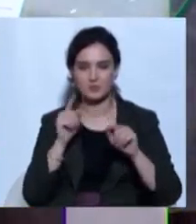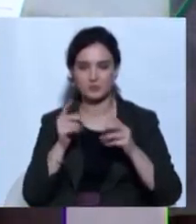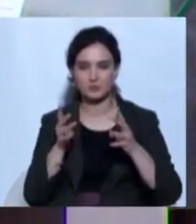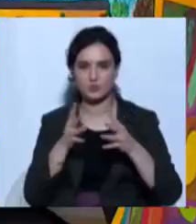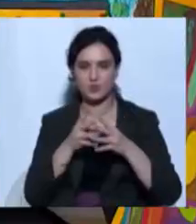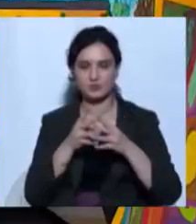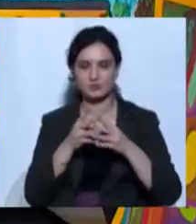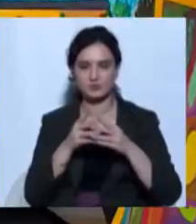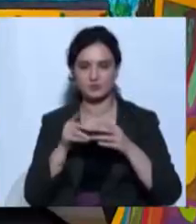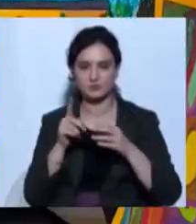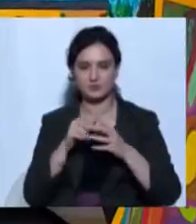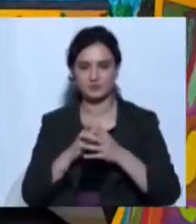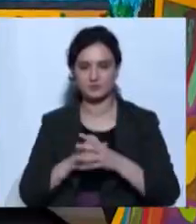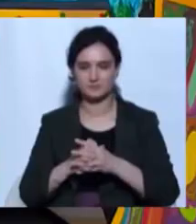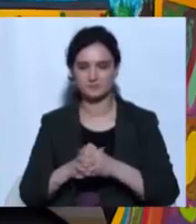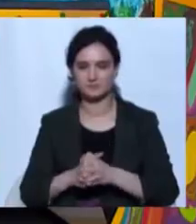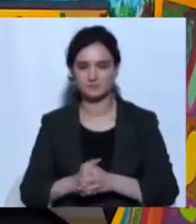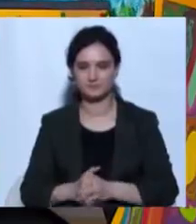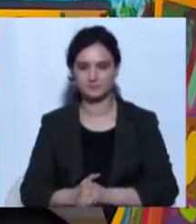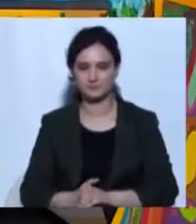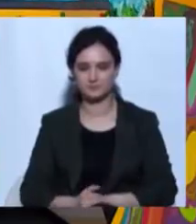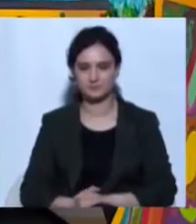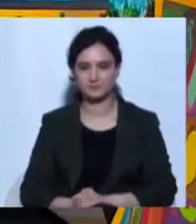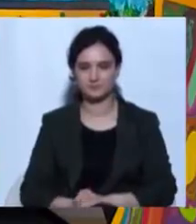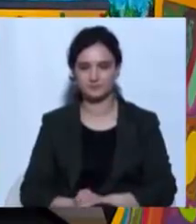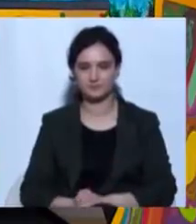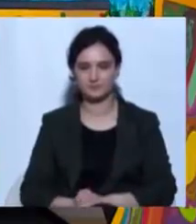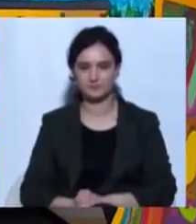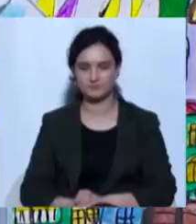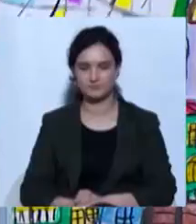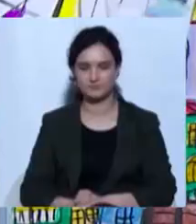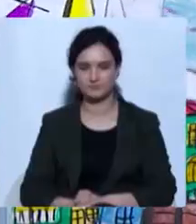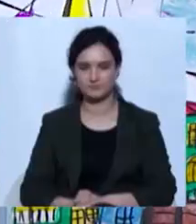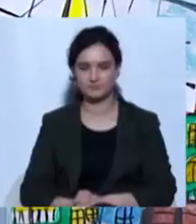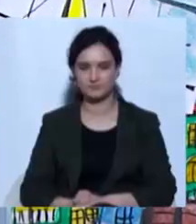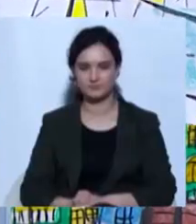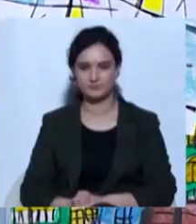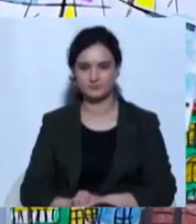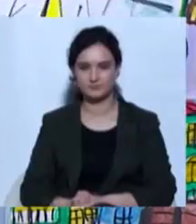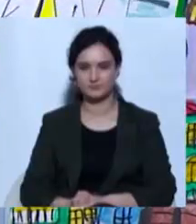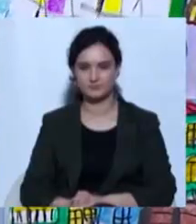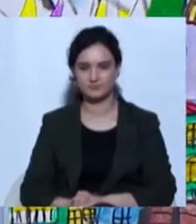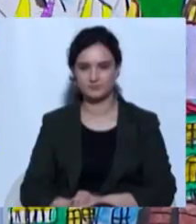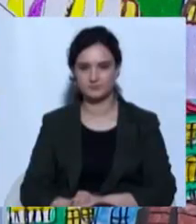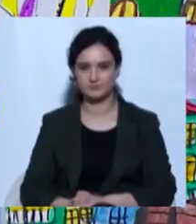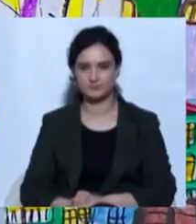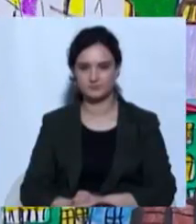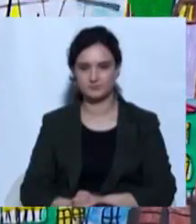ვერ წარმოიდგინოთ. ახლა ჩვენ გვაქვს აქ რამდენიმე ვარიანტი, ეს არის რომ გავაკეთეთ